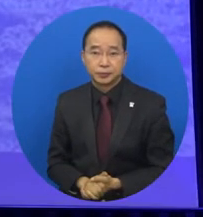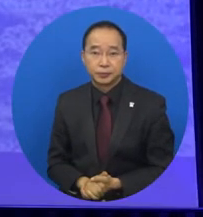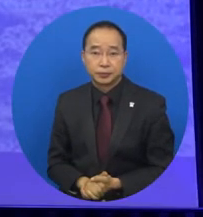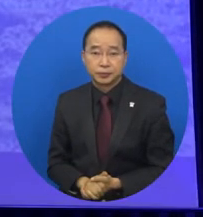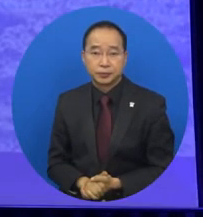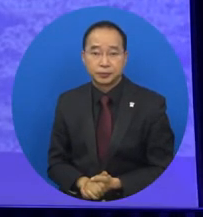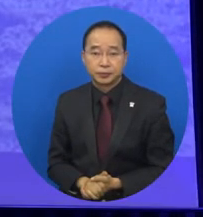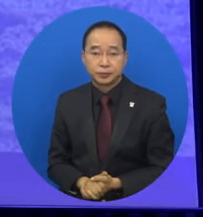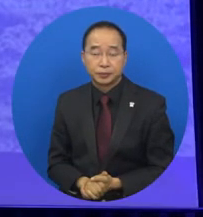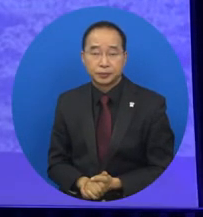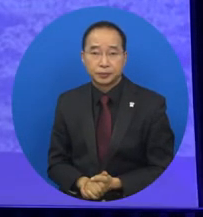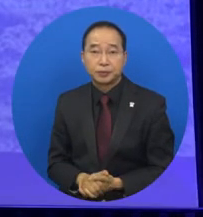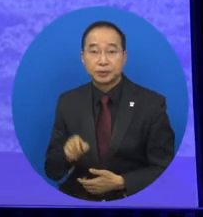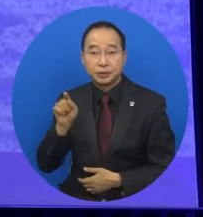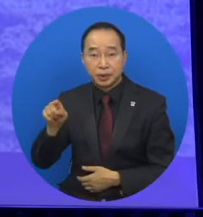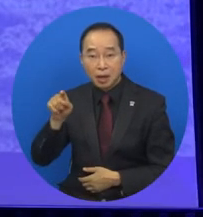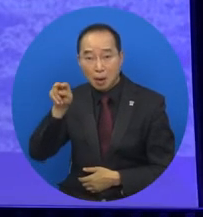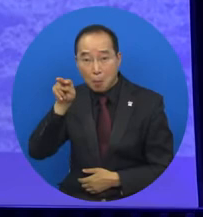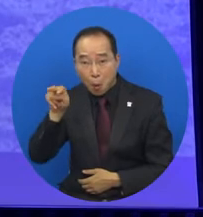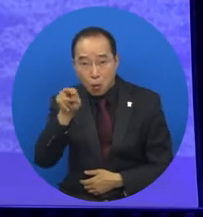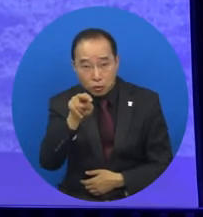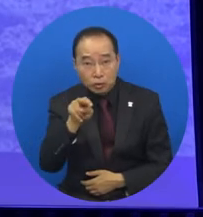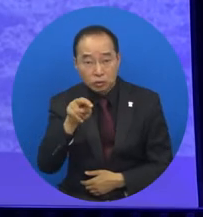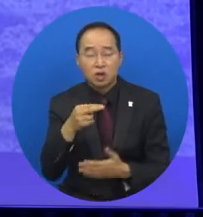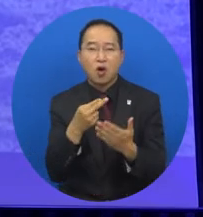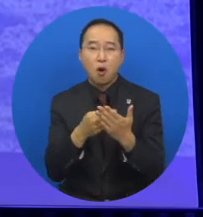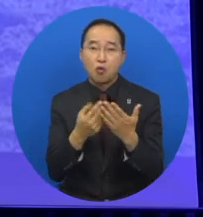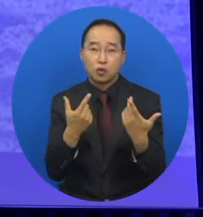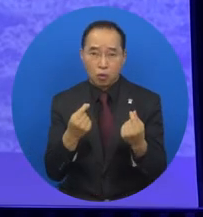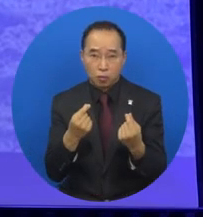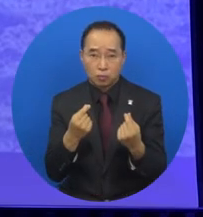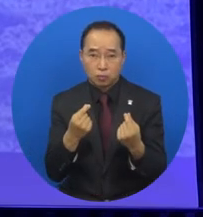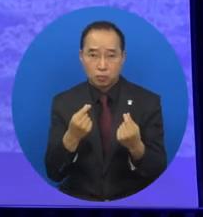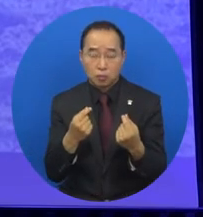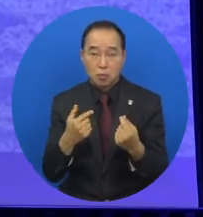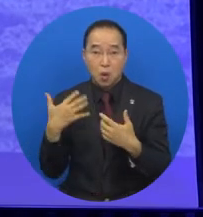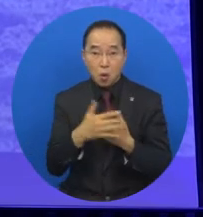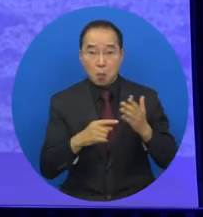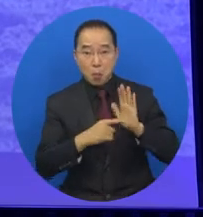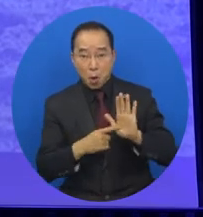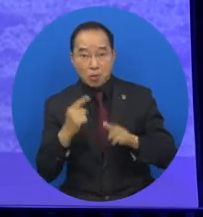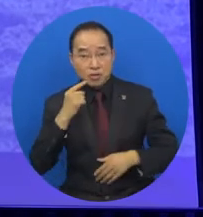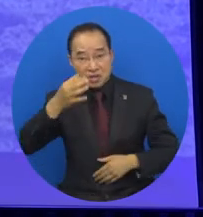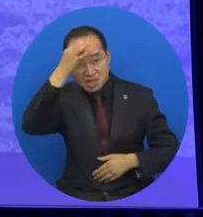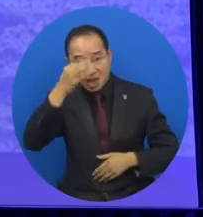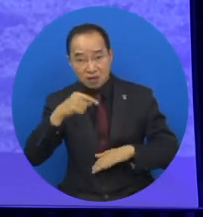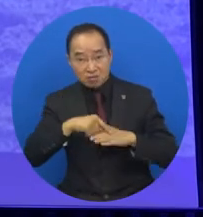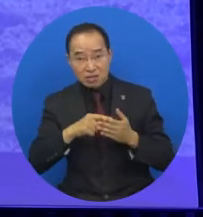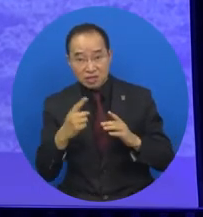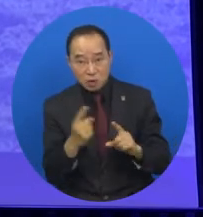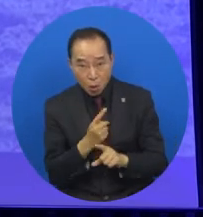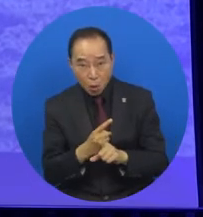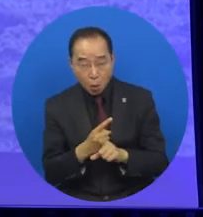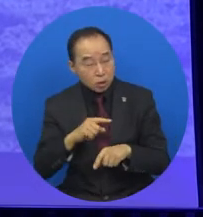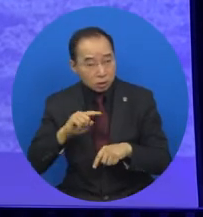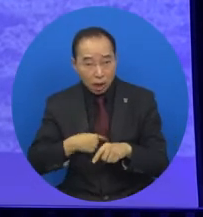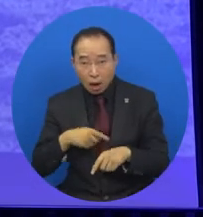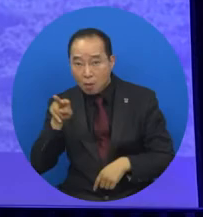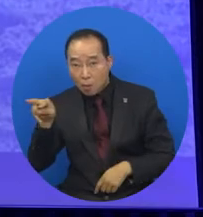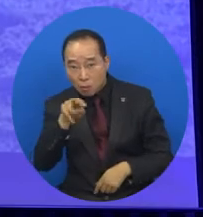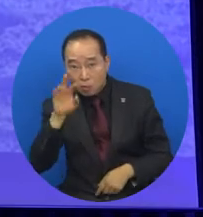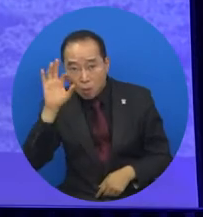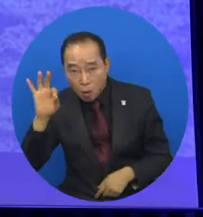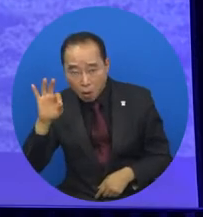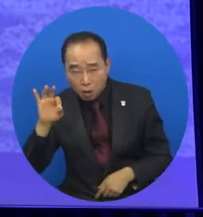그것들을 바라보게 하는 거울, 표현예술치료는 저의 무한한 잠재력을 건드렸고 접촉시켰고 그것들을